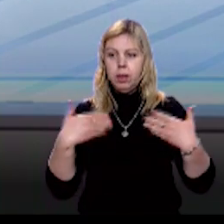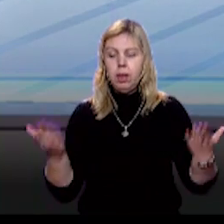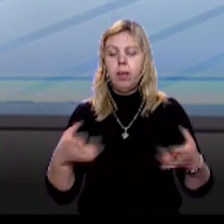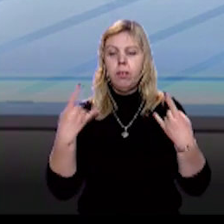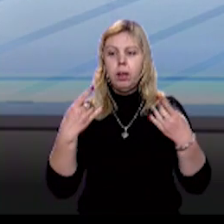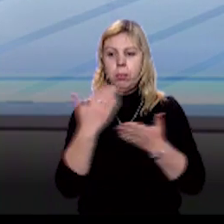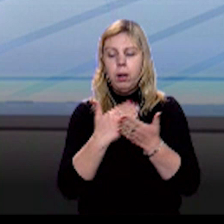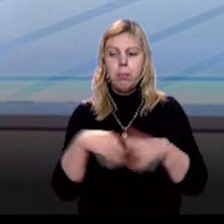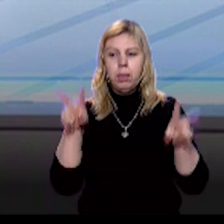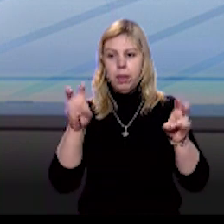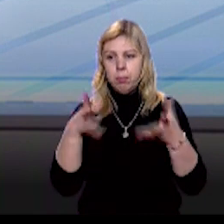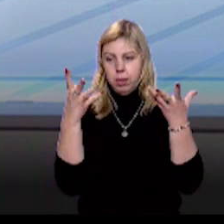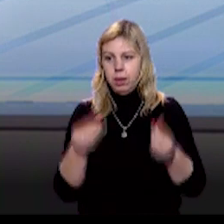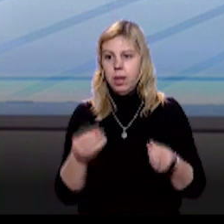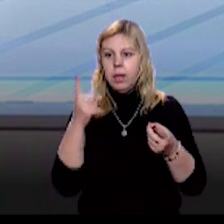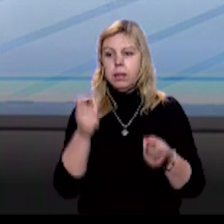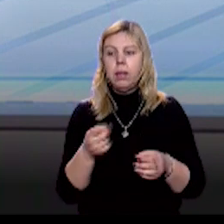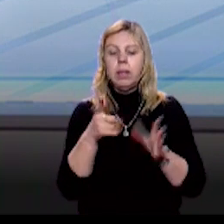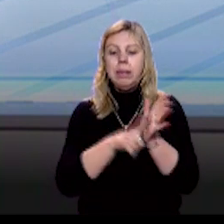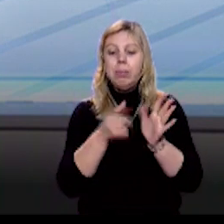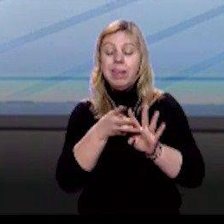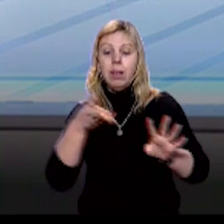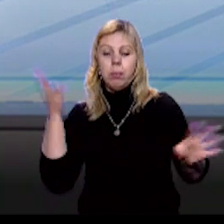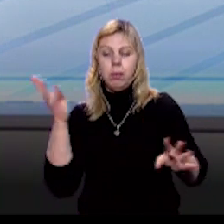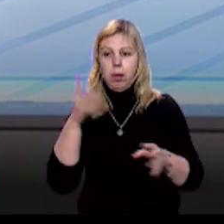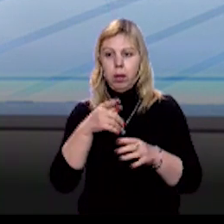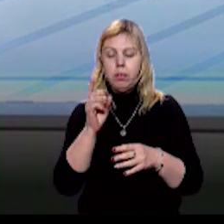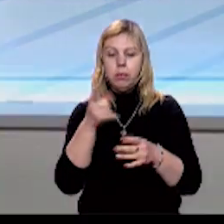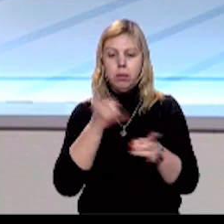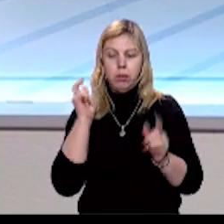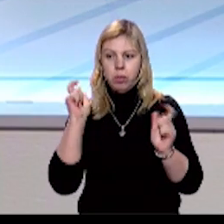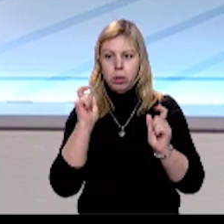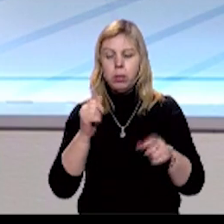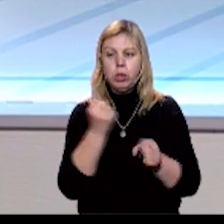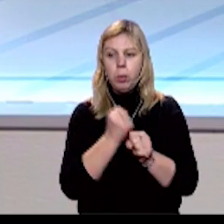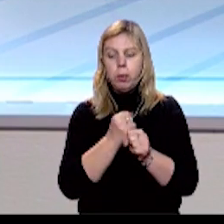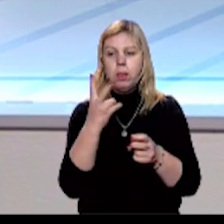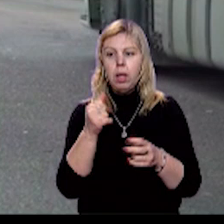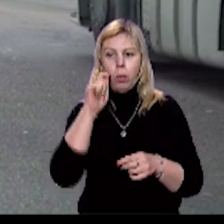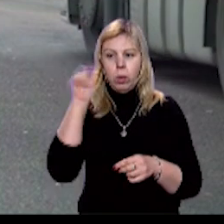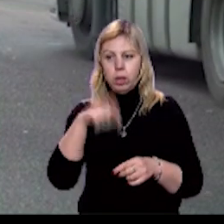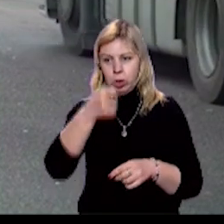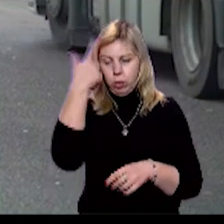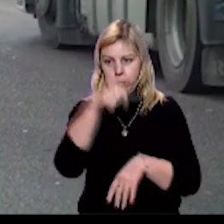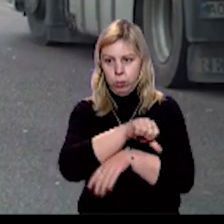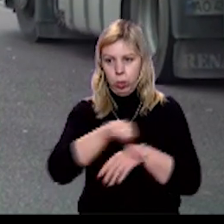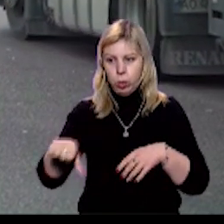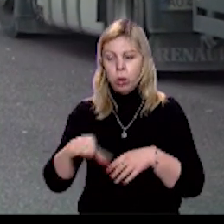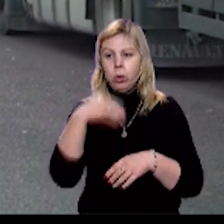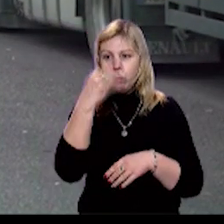Вітаю, в ефірі програма «Тема дня». 7-кілометрова черга вантажних автомобілів утворилася на українсько-словацькому